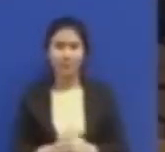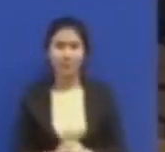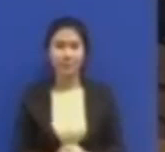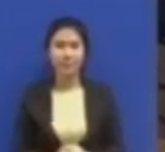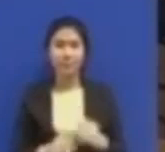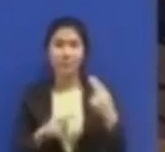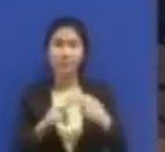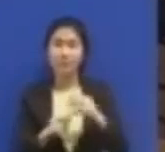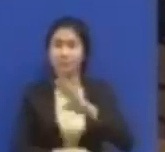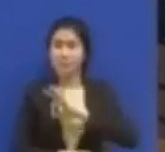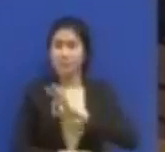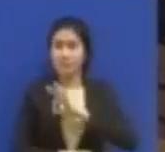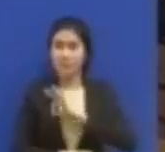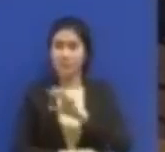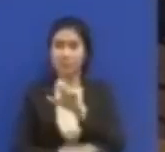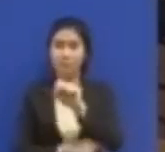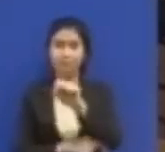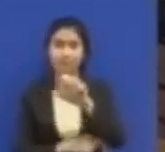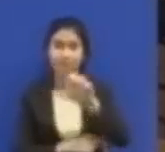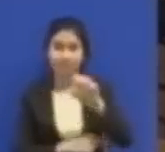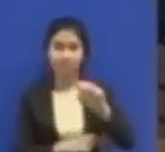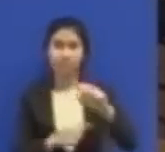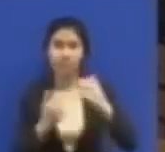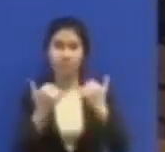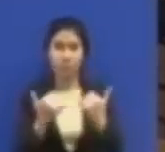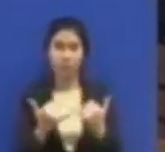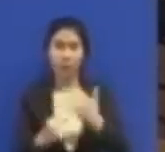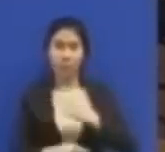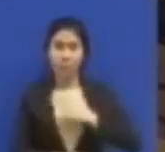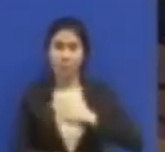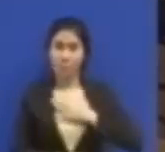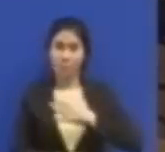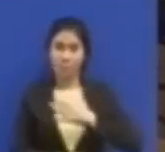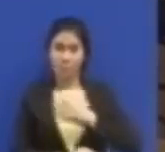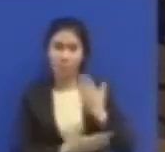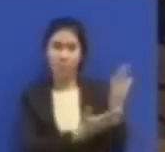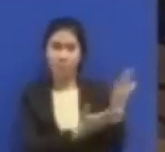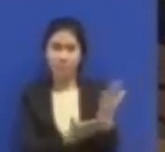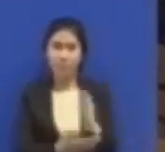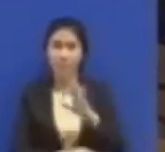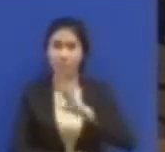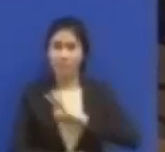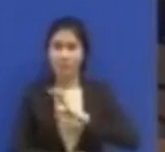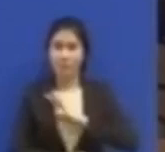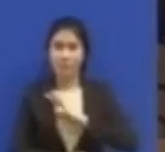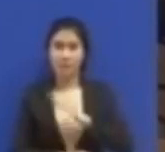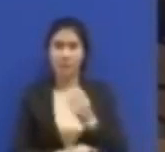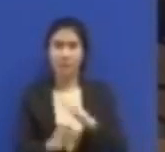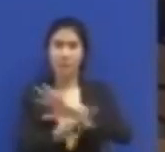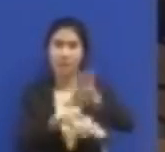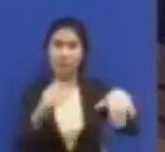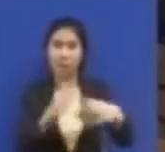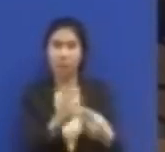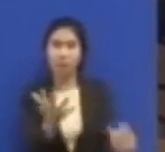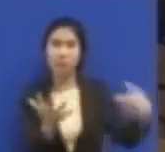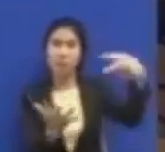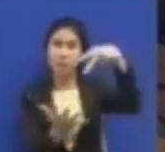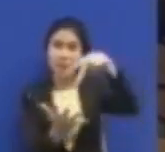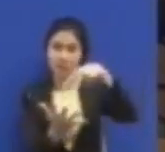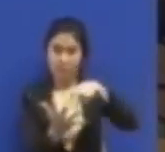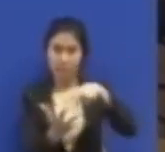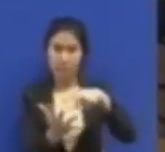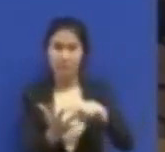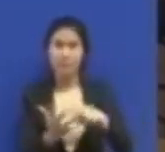าชิกวุฒิสภากระผมจึงขอเชิญท่านสมาชิกโปรดยืนขึ้นรับฟังพระบรมราชโอง